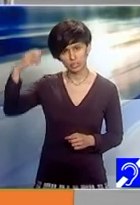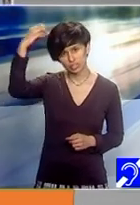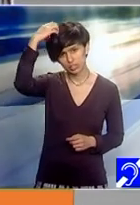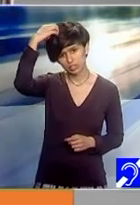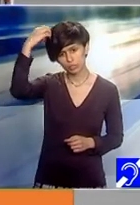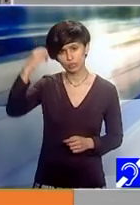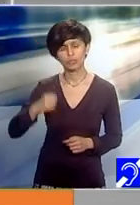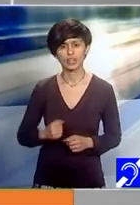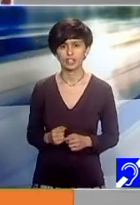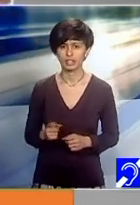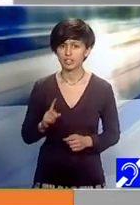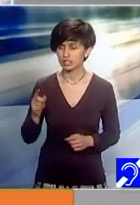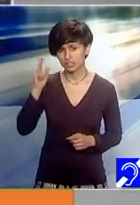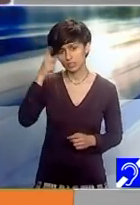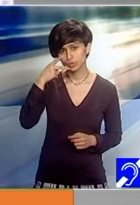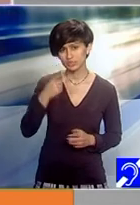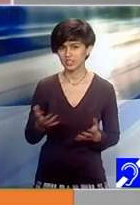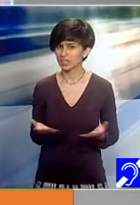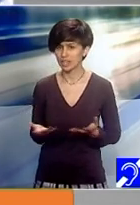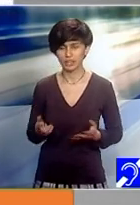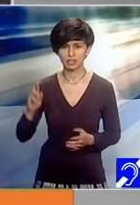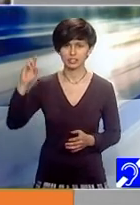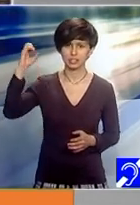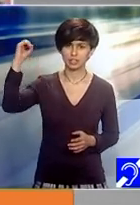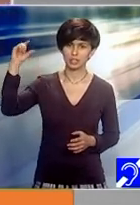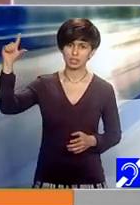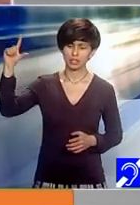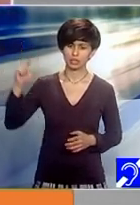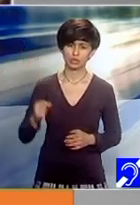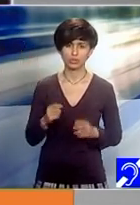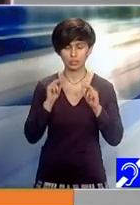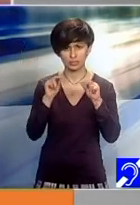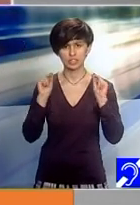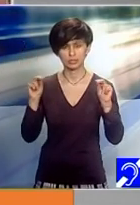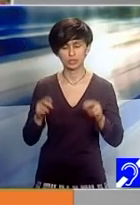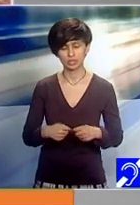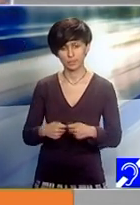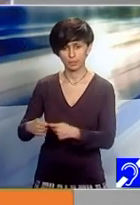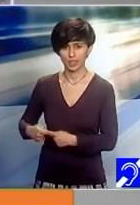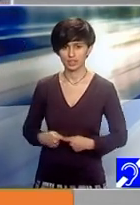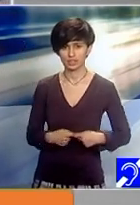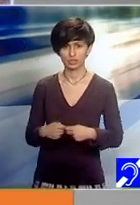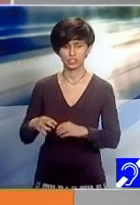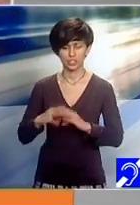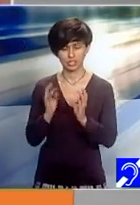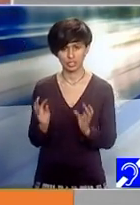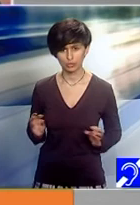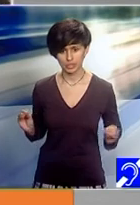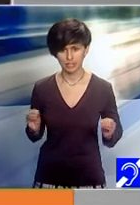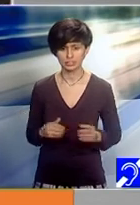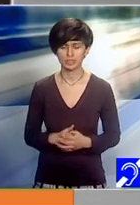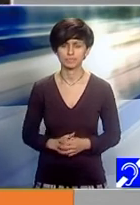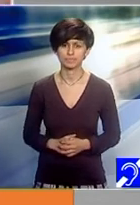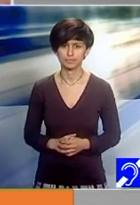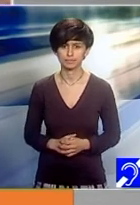mei, nu înțeleg care este rolul învățământului în societatea românească. Pentru că finalitatea, până